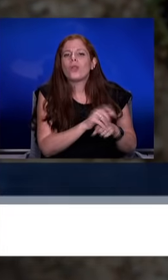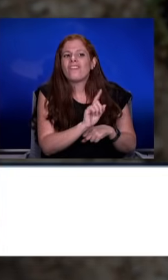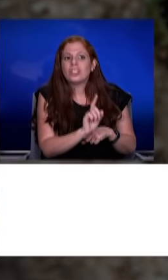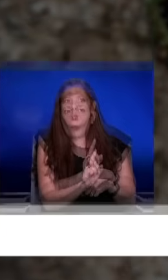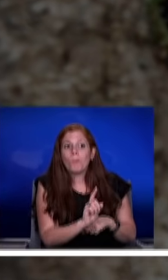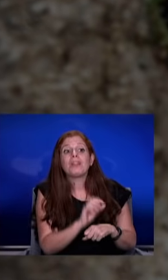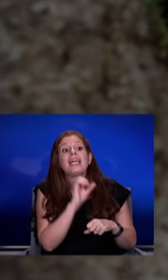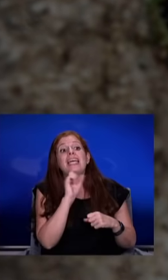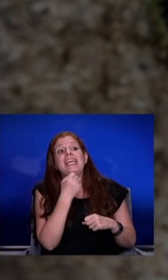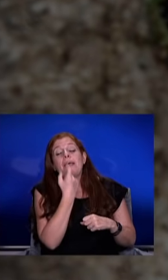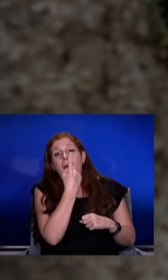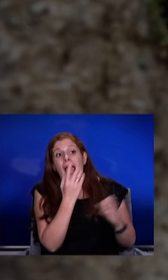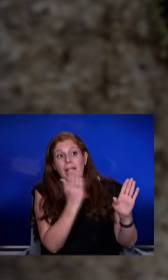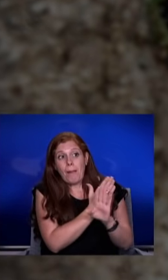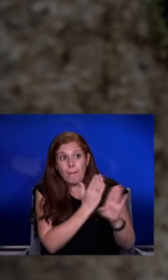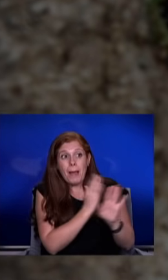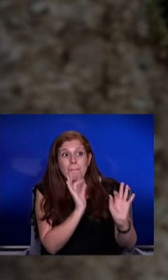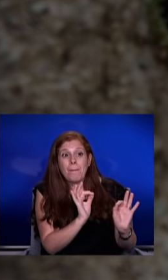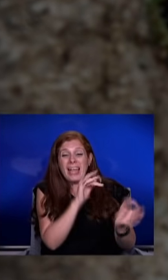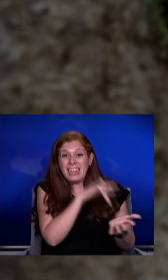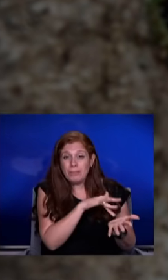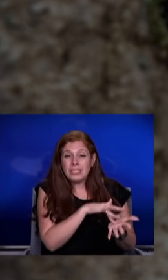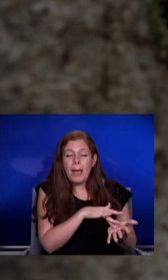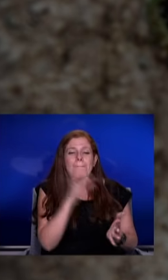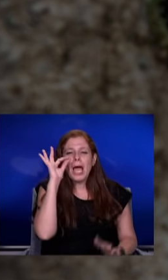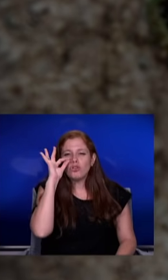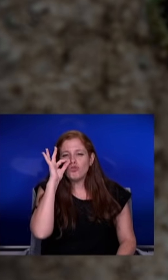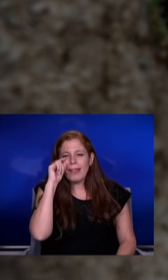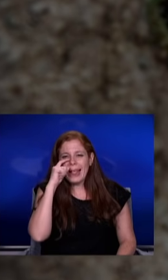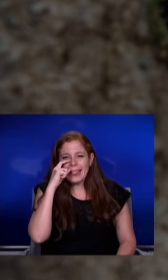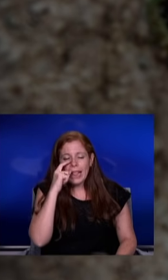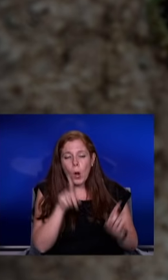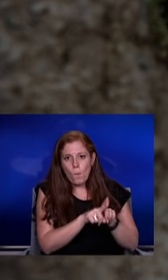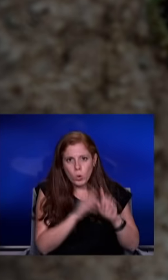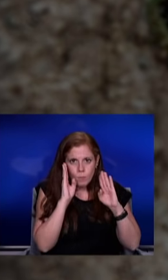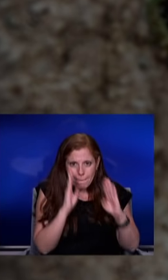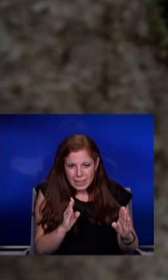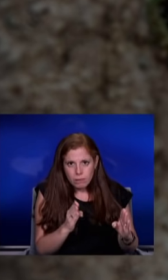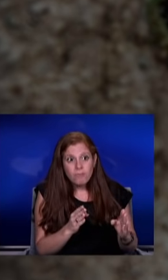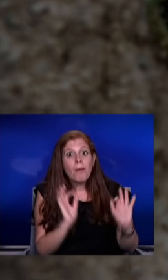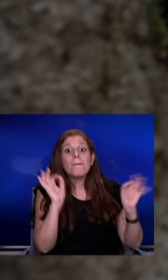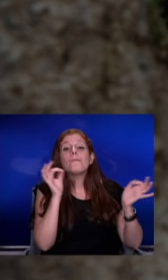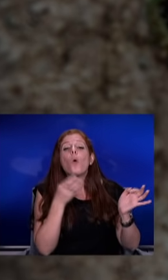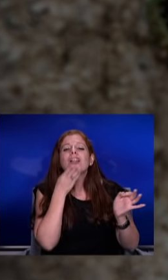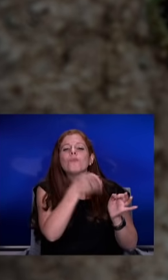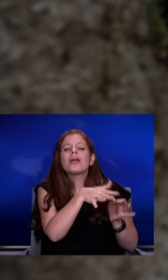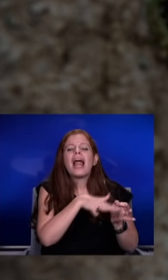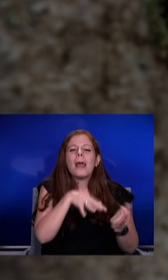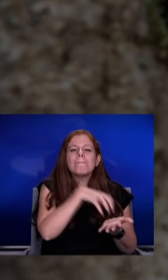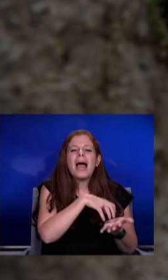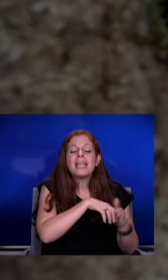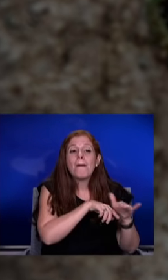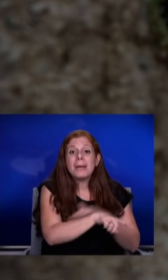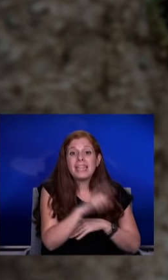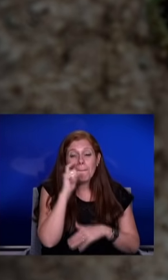אחד המחבלים אכן נמצא באזור ג'נין, כפי שמעריכים במערכת הביטחון, ובמיוחד אם הוא נכנס למחנה הפליטים בג'נין, זה